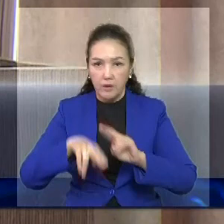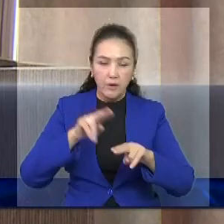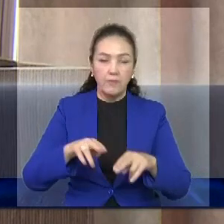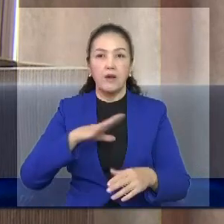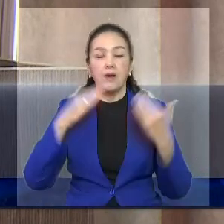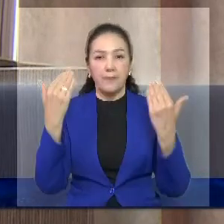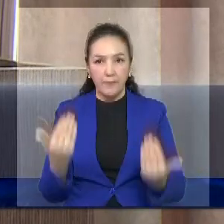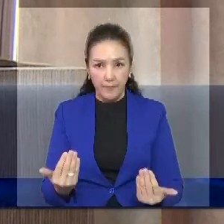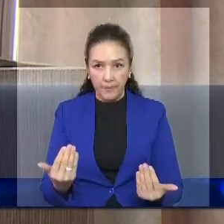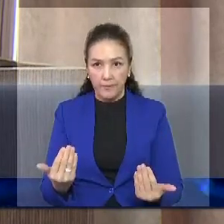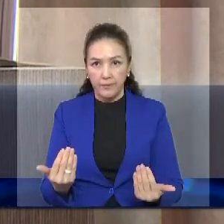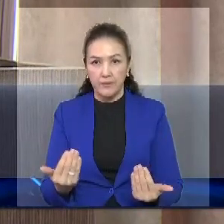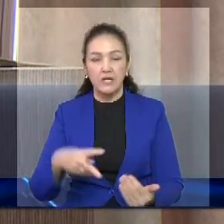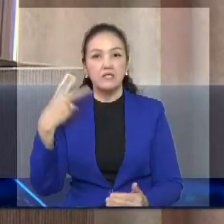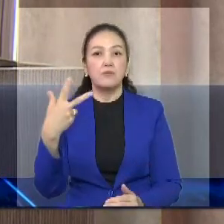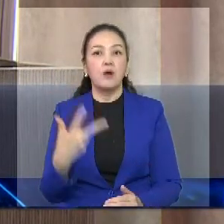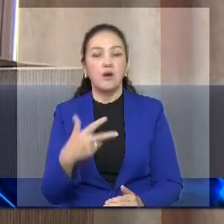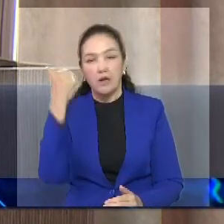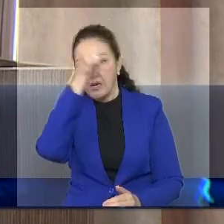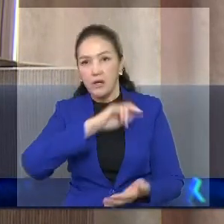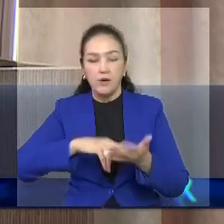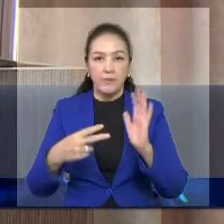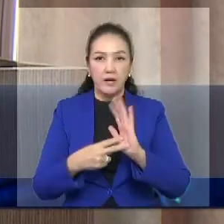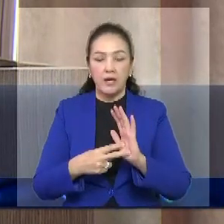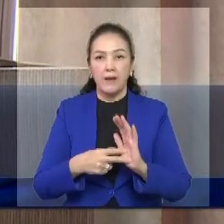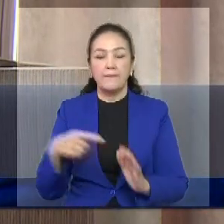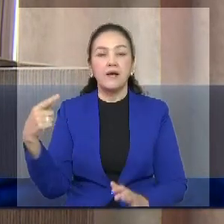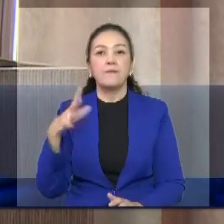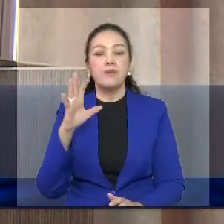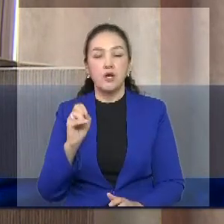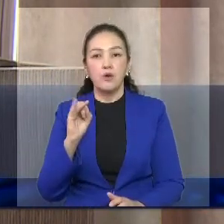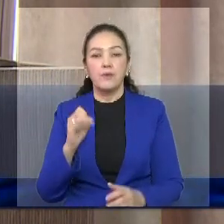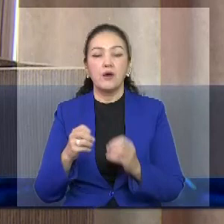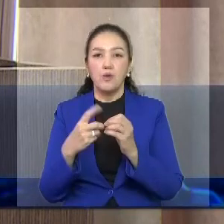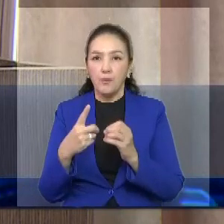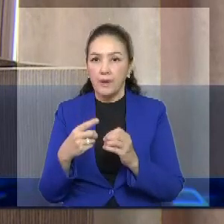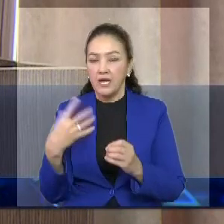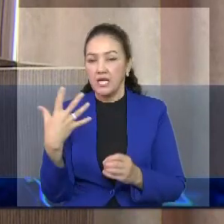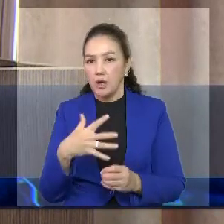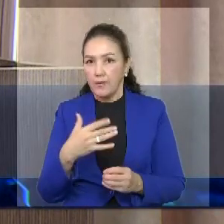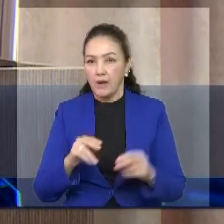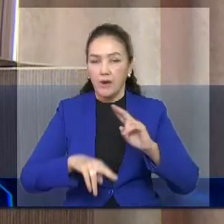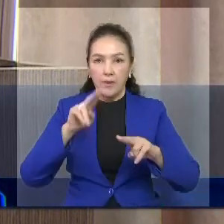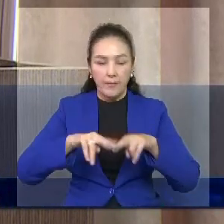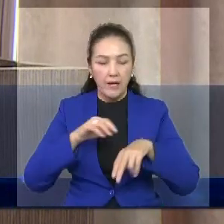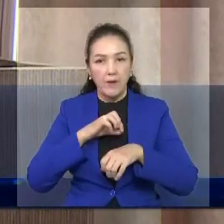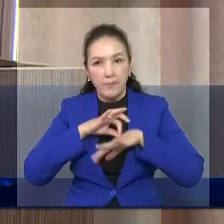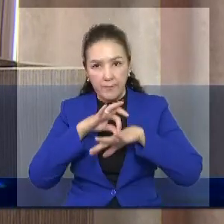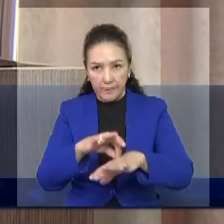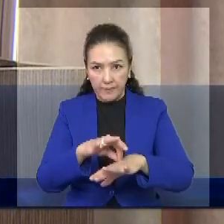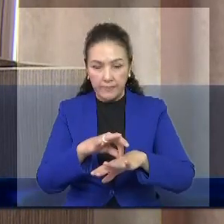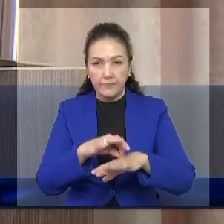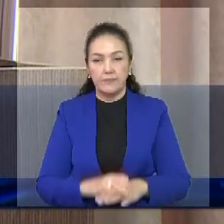Бүгінгі таңда 23 жылға жоспарланған 15 жобаның ішінде 11 елді мекенде құрылыс монтаж жұмыстары жүріп